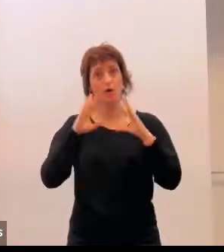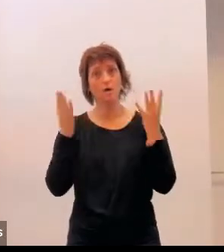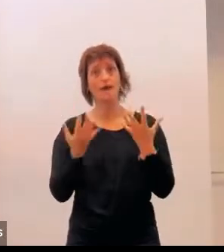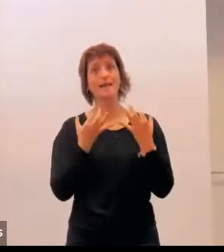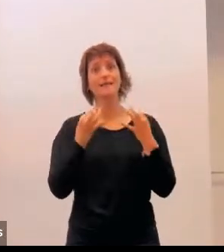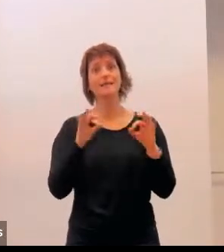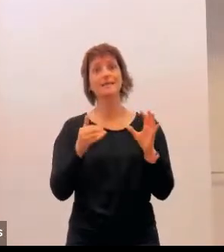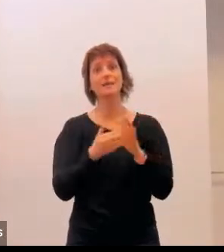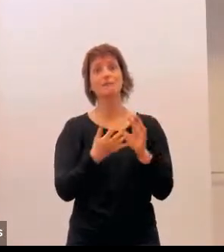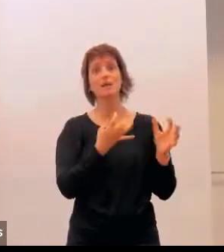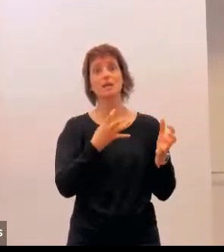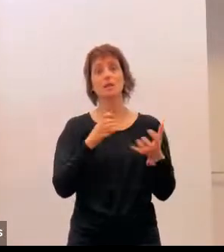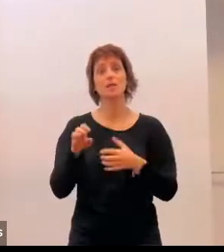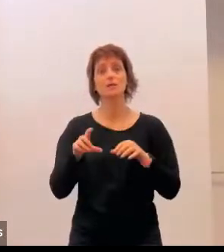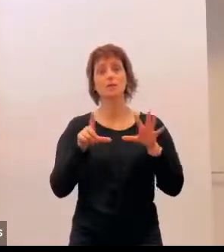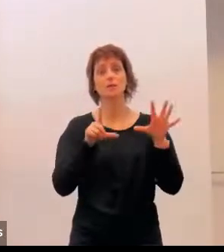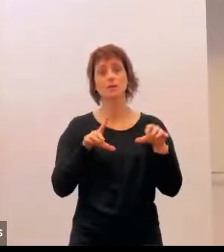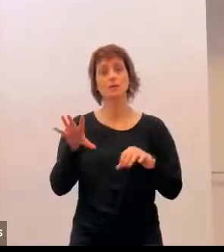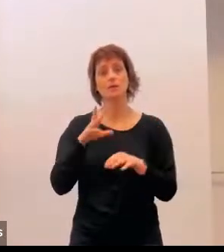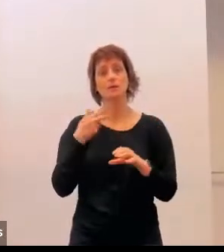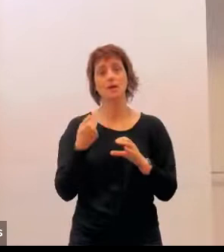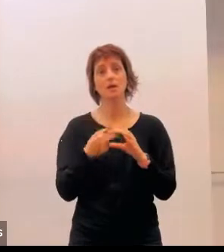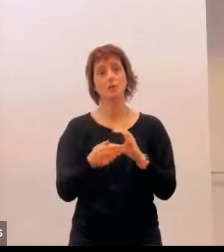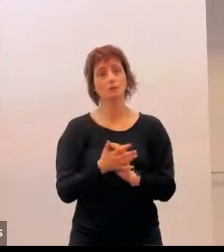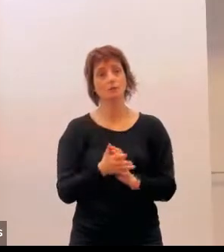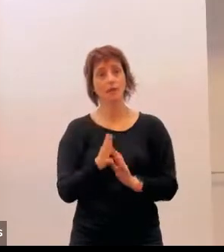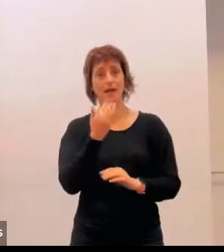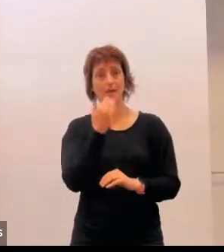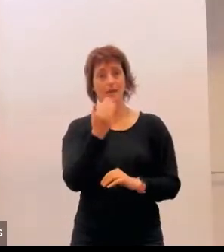975 euros. Merci.